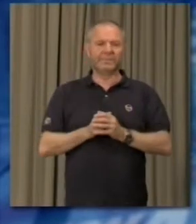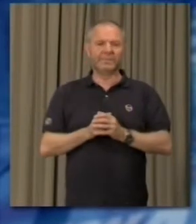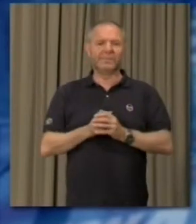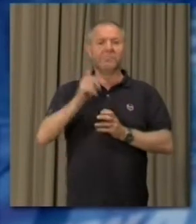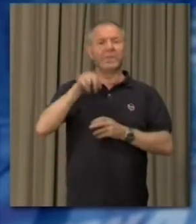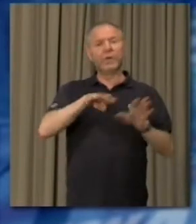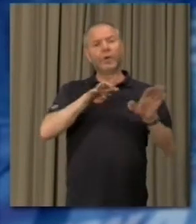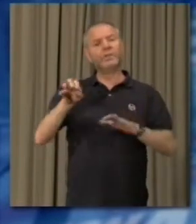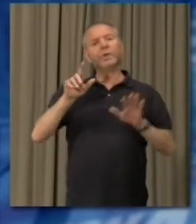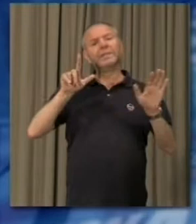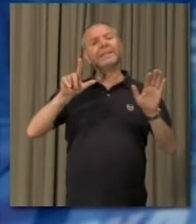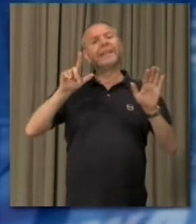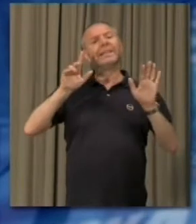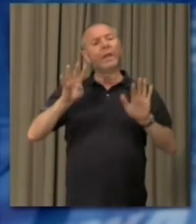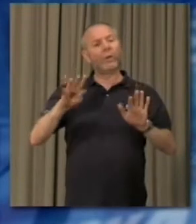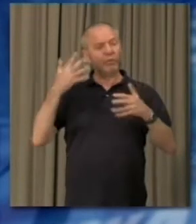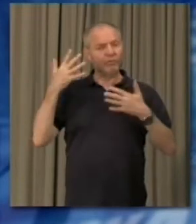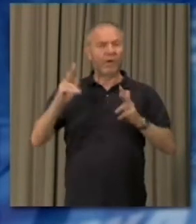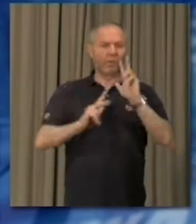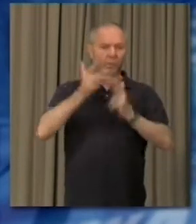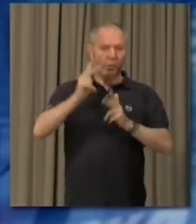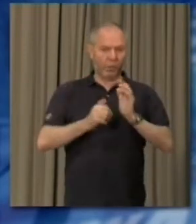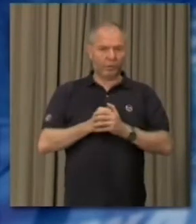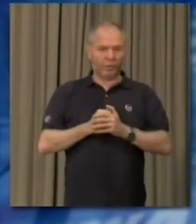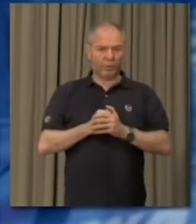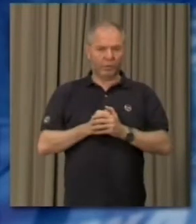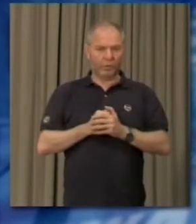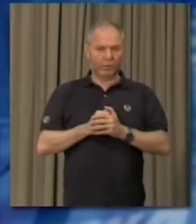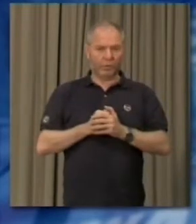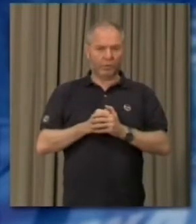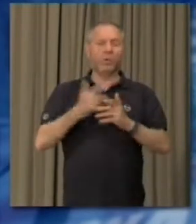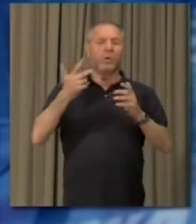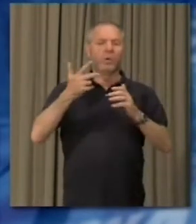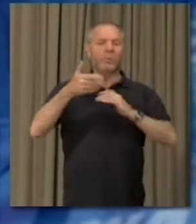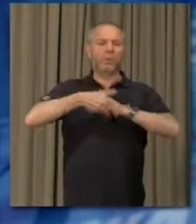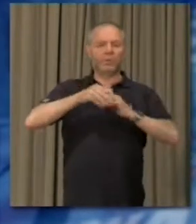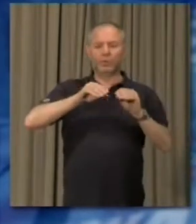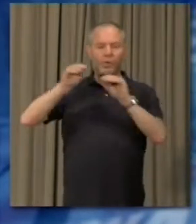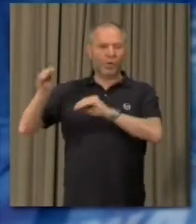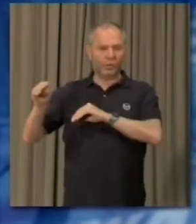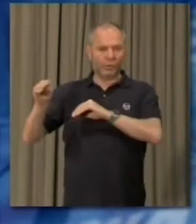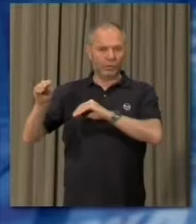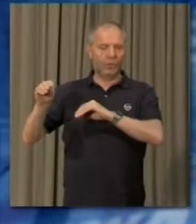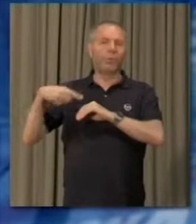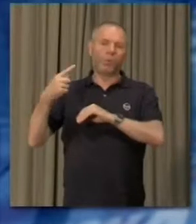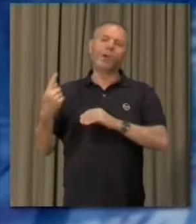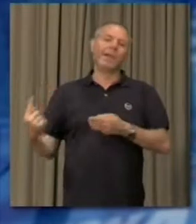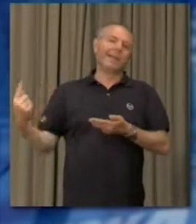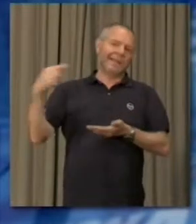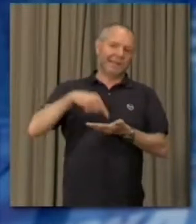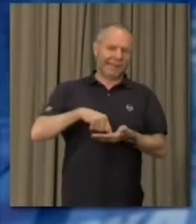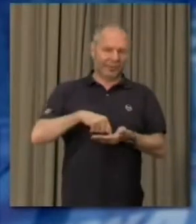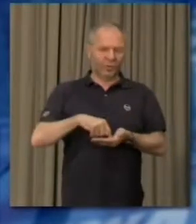Nel 1979 già un incendio, allora la ditta provvisoriamente ha dovuto trasferirsi in via Montebianco nel